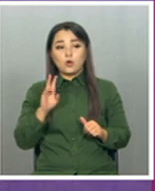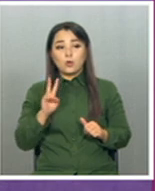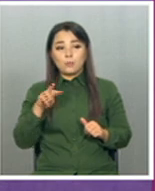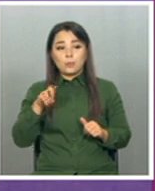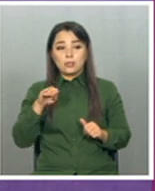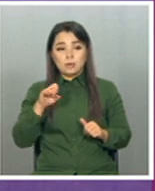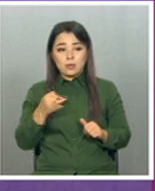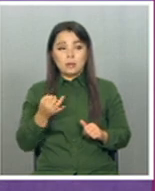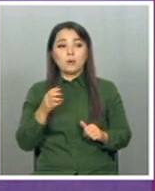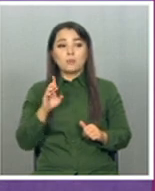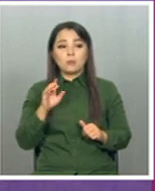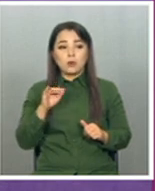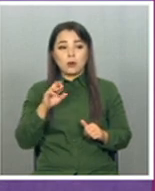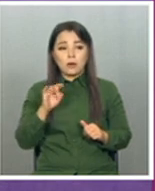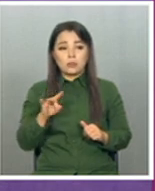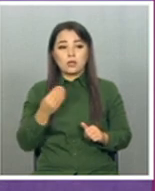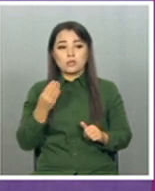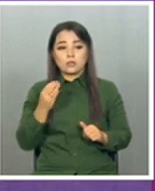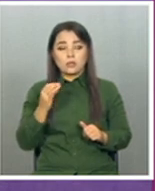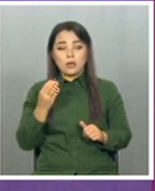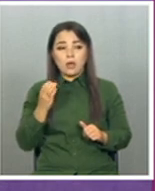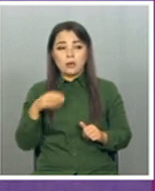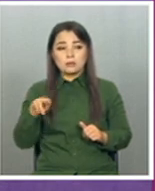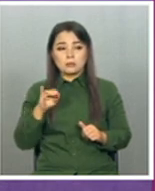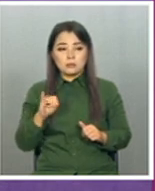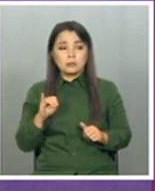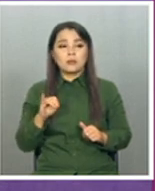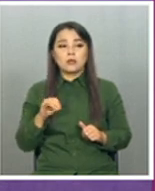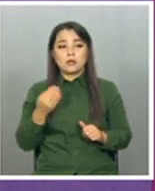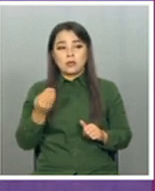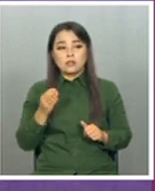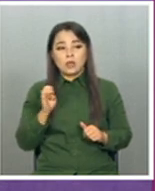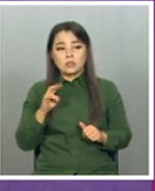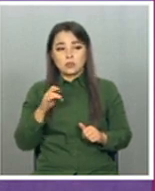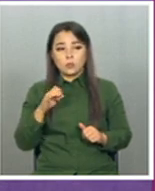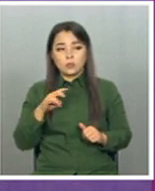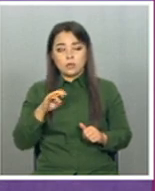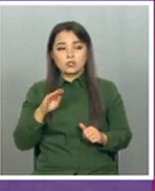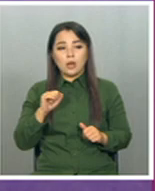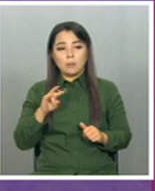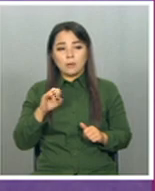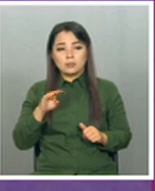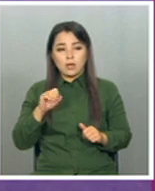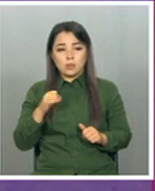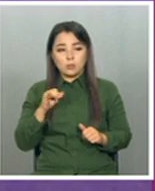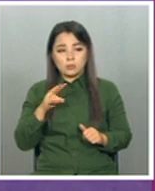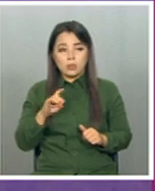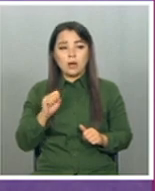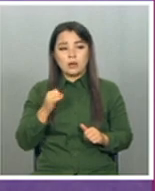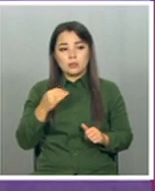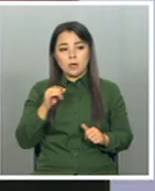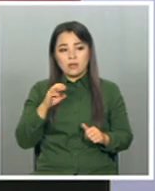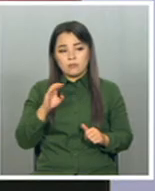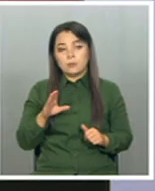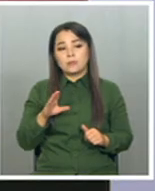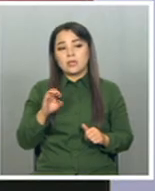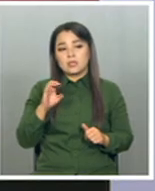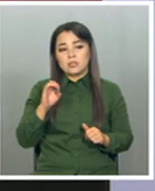Үмбетейдің, Бұхардың, Шәді төренің, Жәңгірұлының, Жамантайұлының,